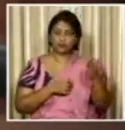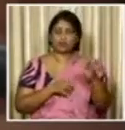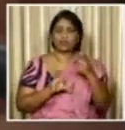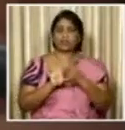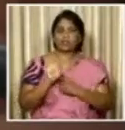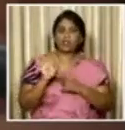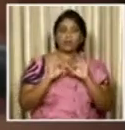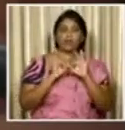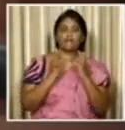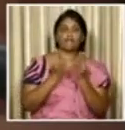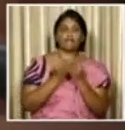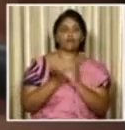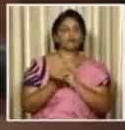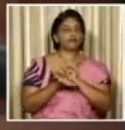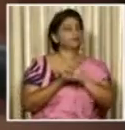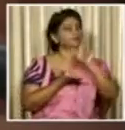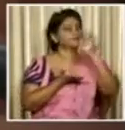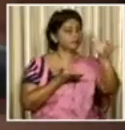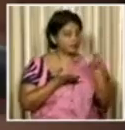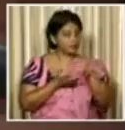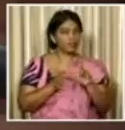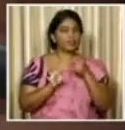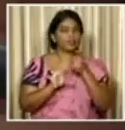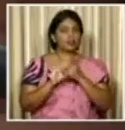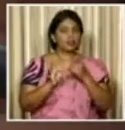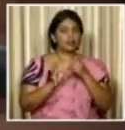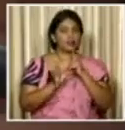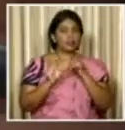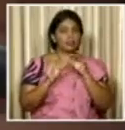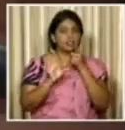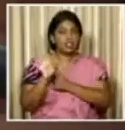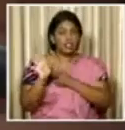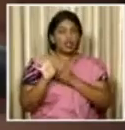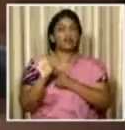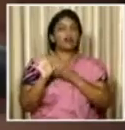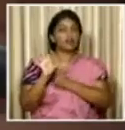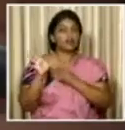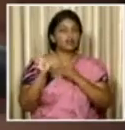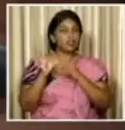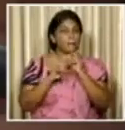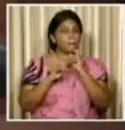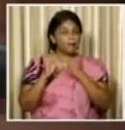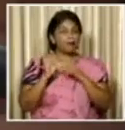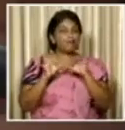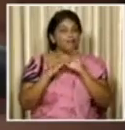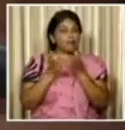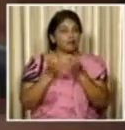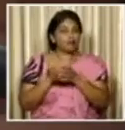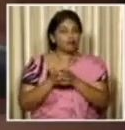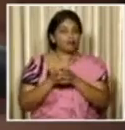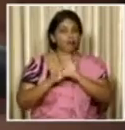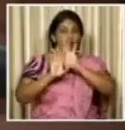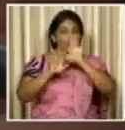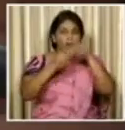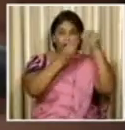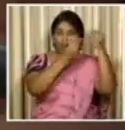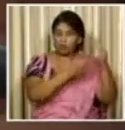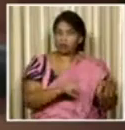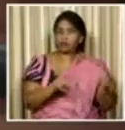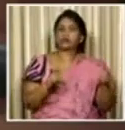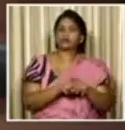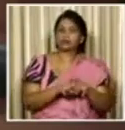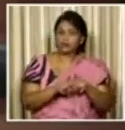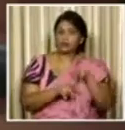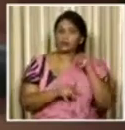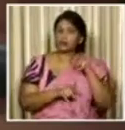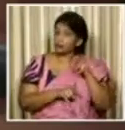yapa paula niyojana karala yanne. Yapa paulak dakinawa api. Ekena mokadda? Ara podu kadawetima wagema